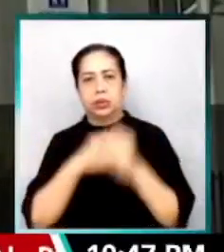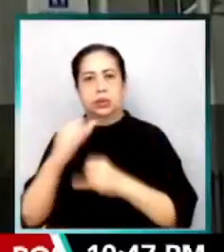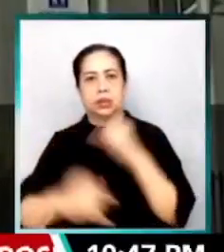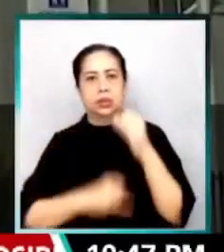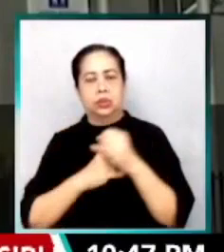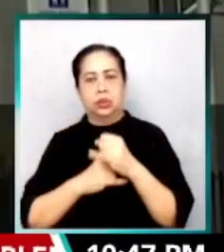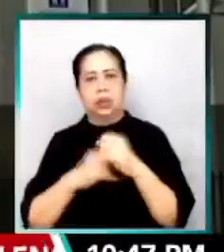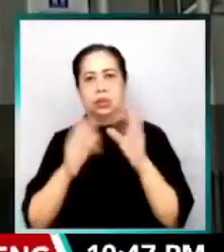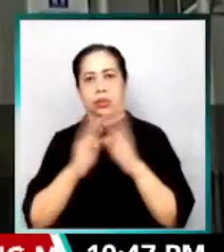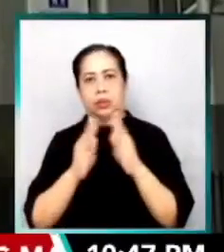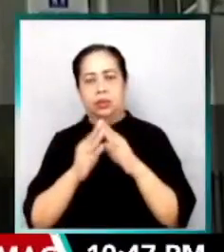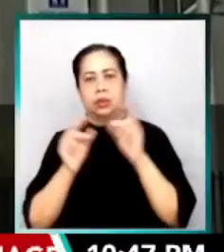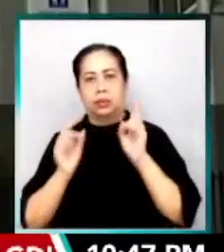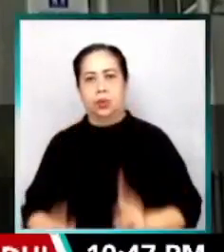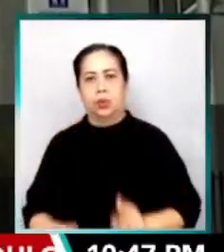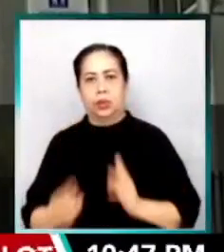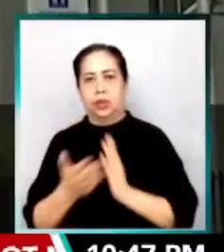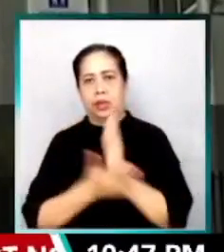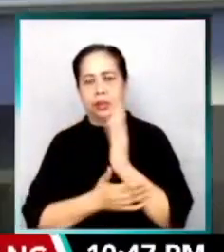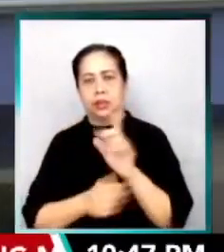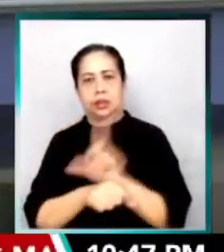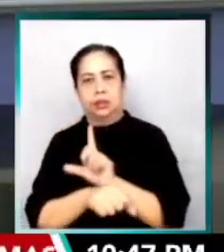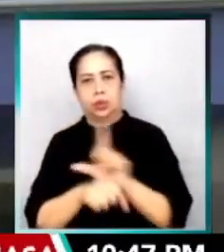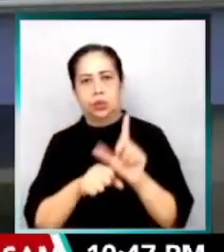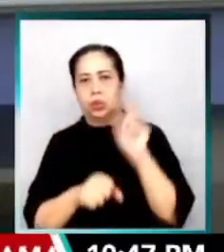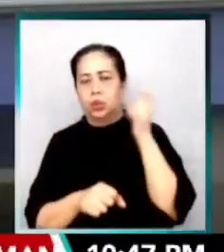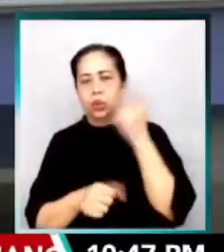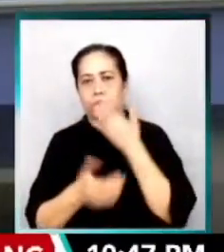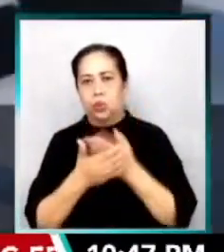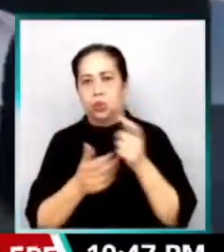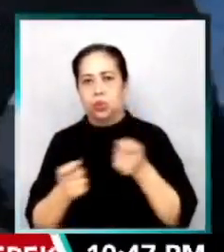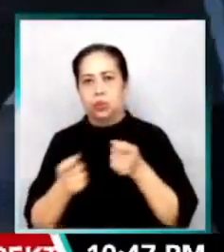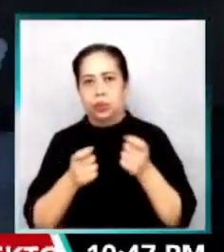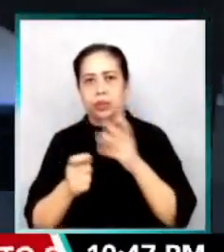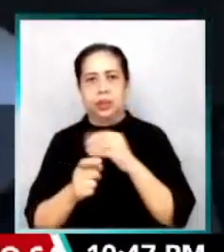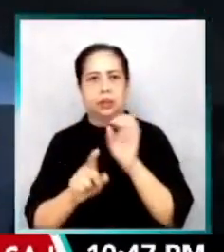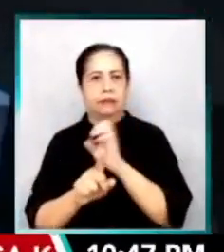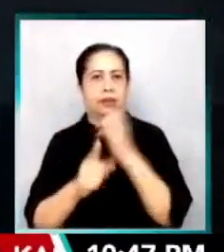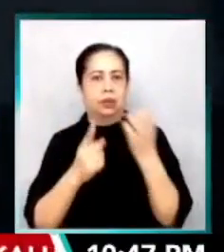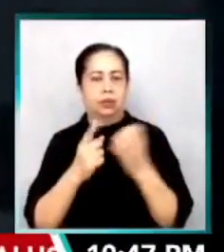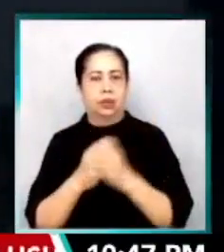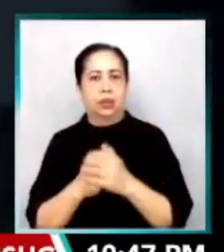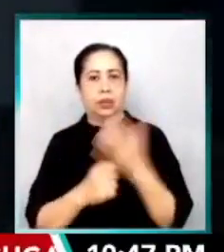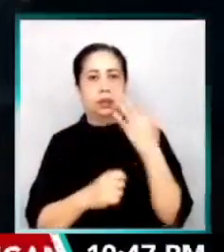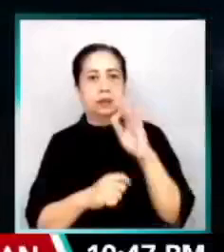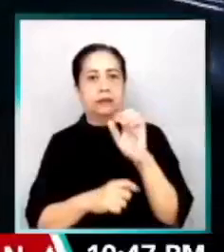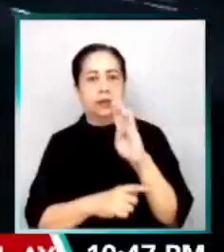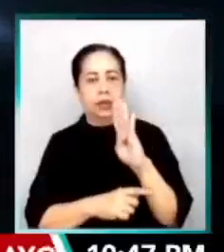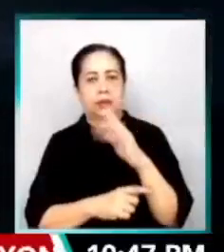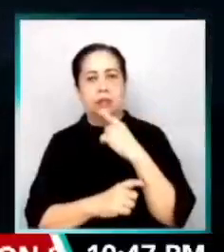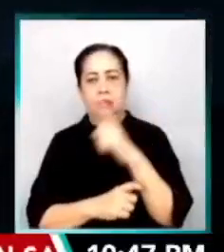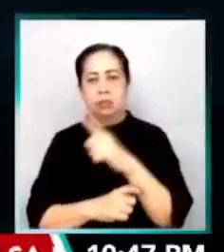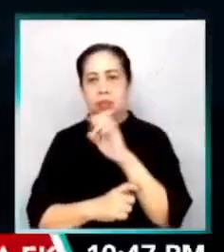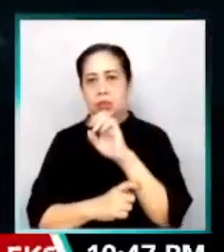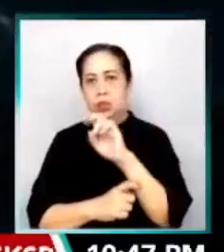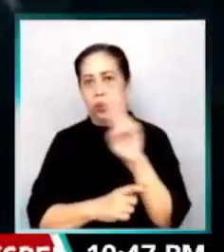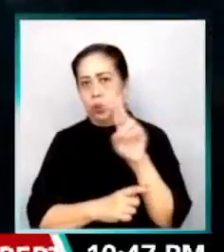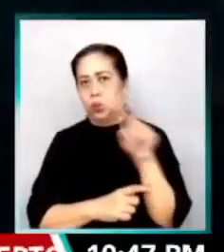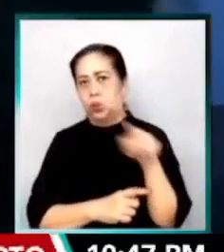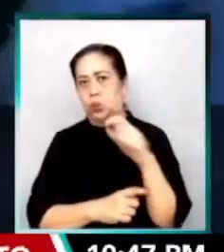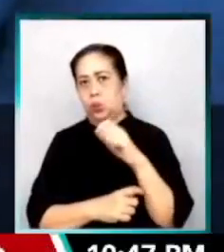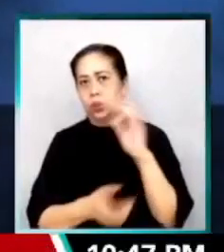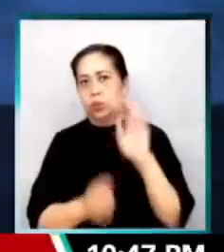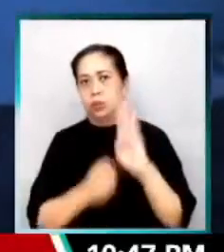sa human rights, labor, good governance at environment. Nitong Pebrero, nagbanta ang European Parliament na babawiin